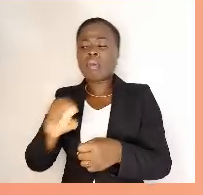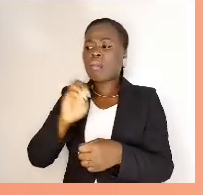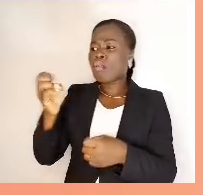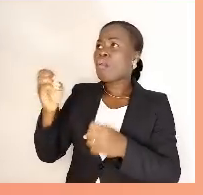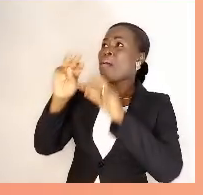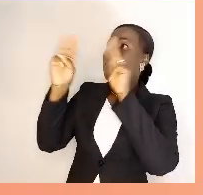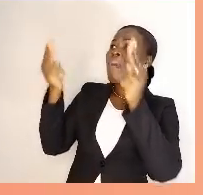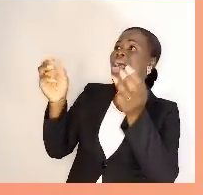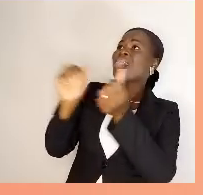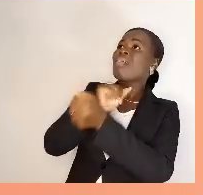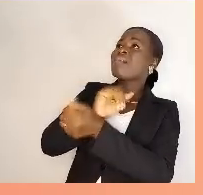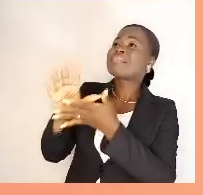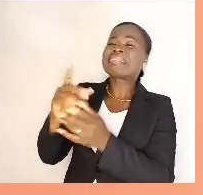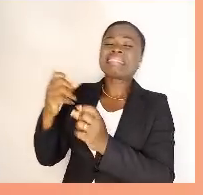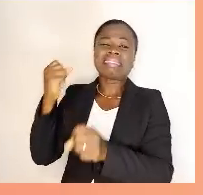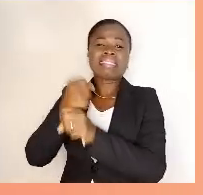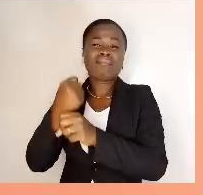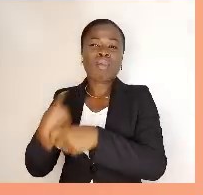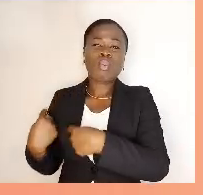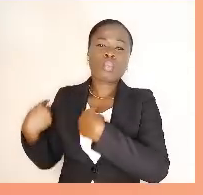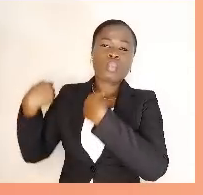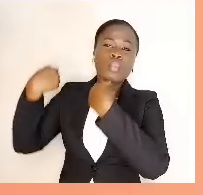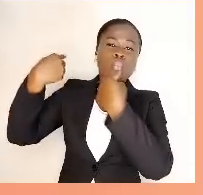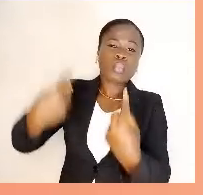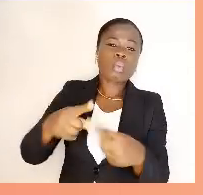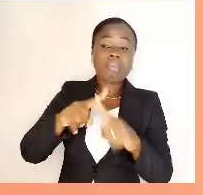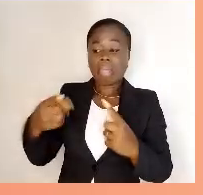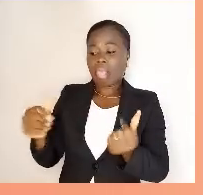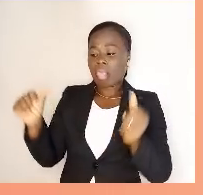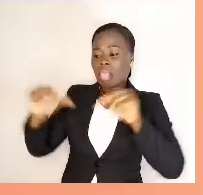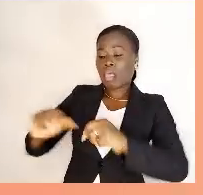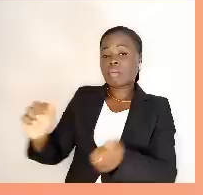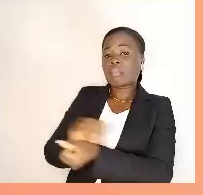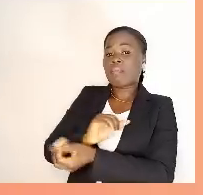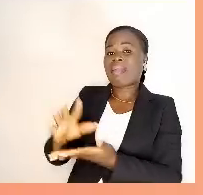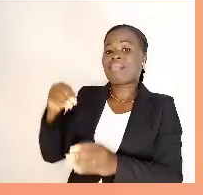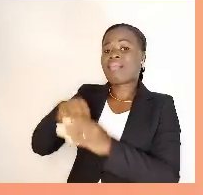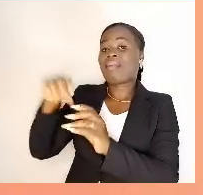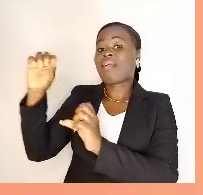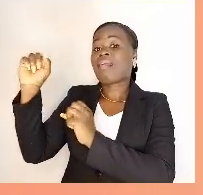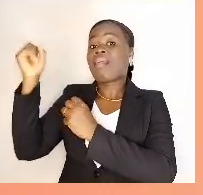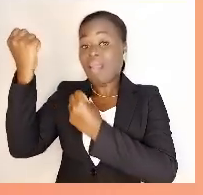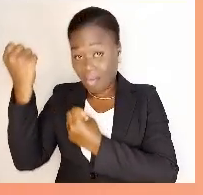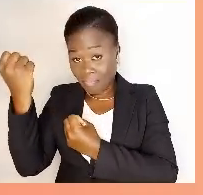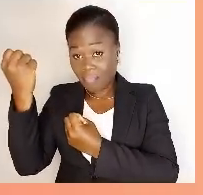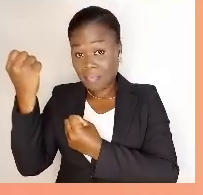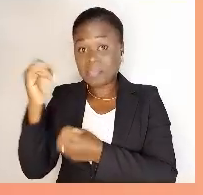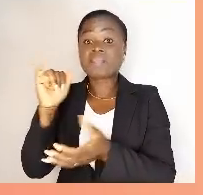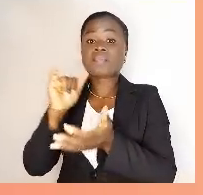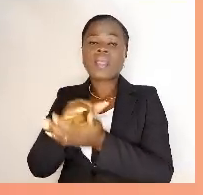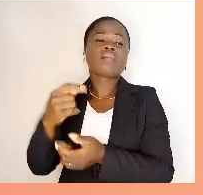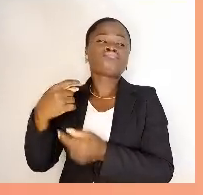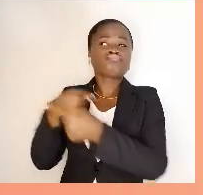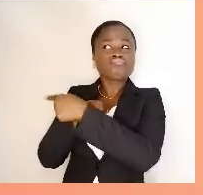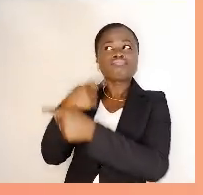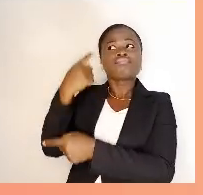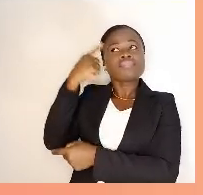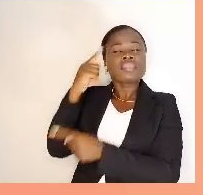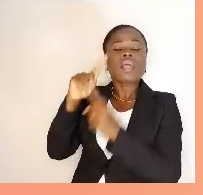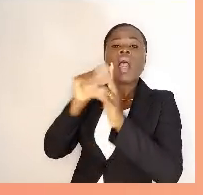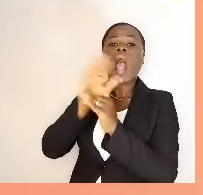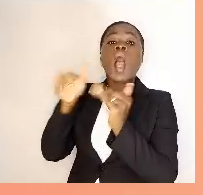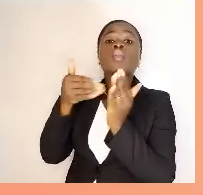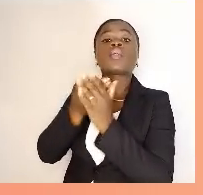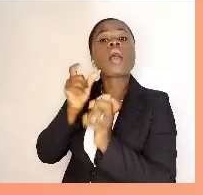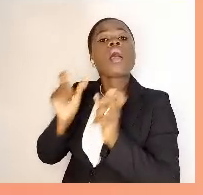fruits d'années d'investissement, de labeur et d'efforts quotidiens. Je pense également à